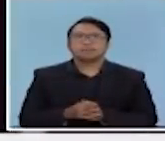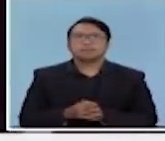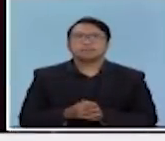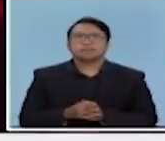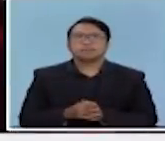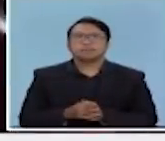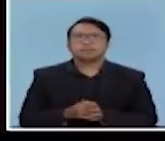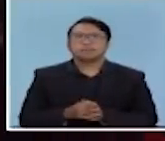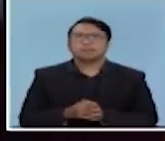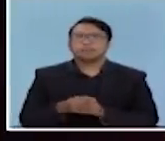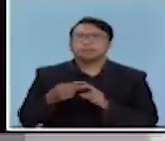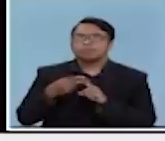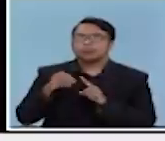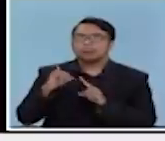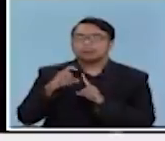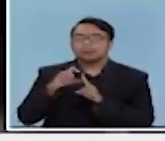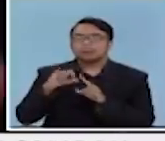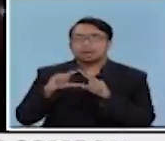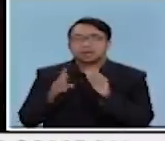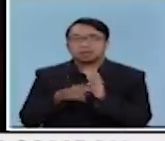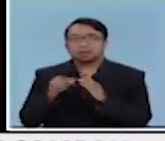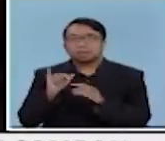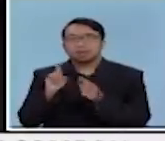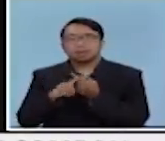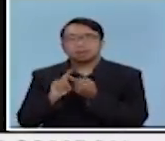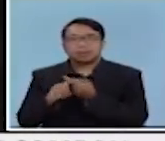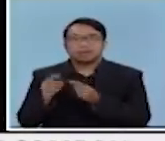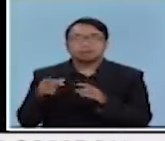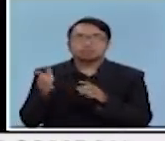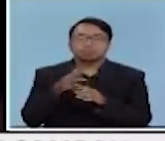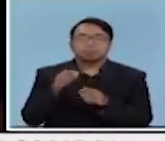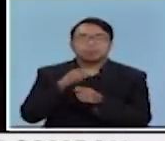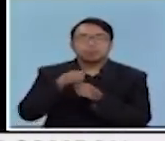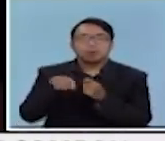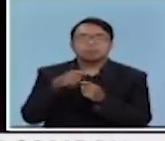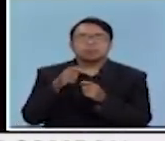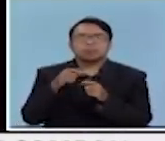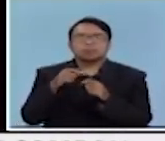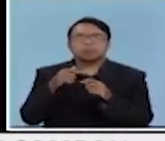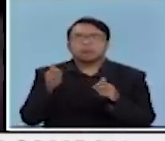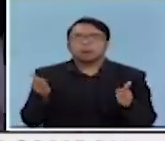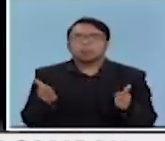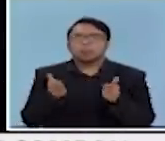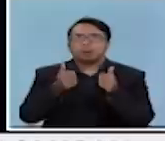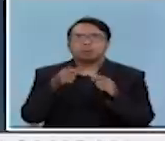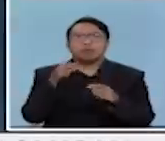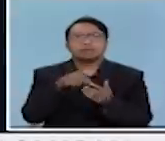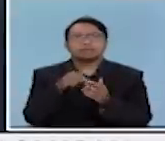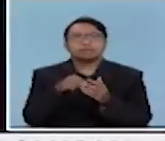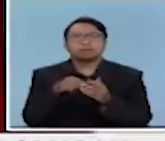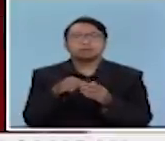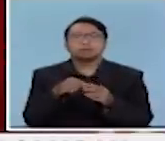Ferdian Paleka dan kedua rekannya membuat heboh masyarakat karena video prank membagikan sembako berisi sampah ke waria dan bocah di Bandung, Jawa Barat pada awal